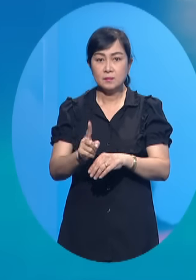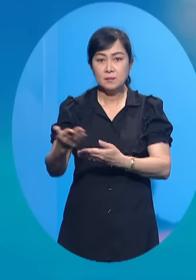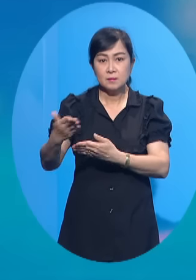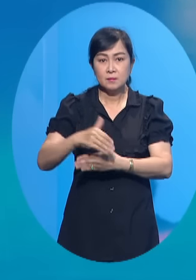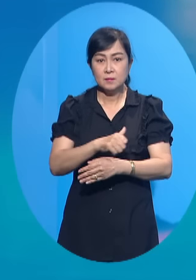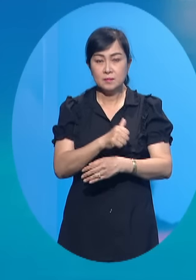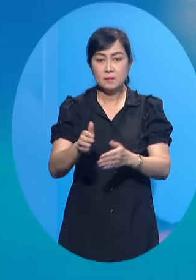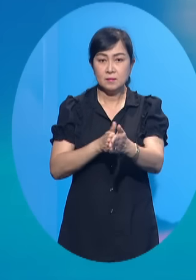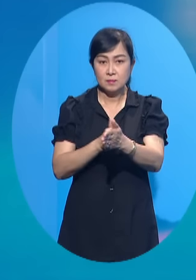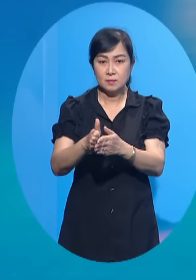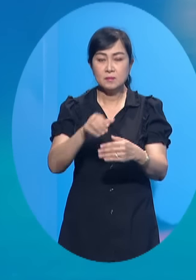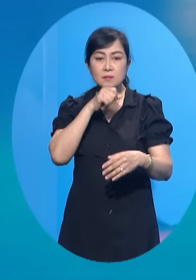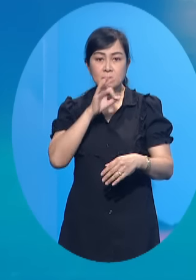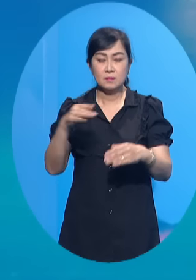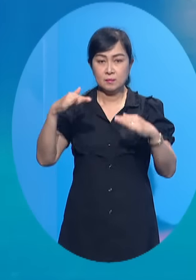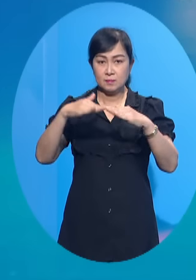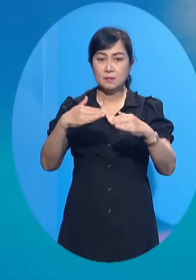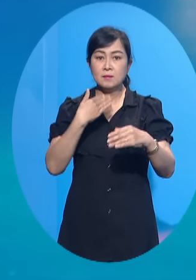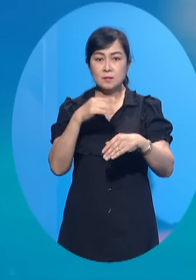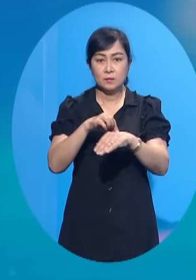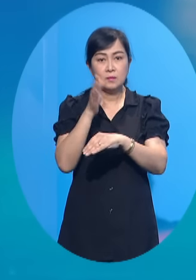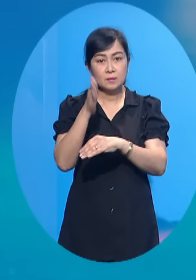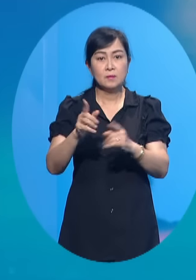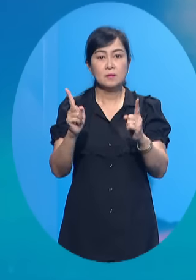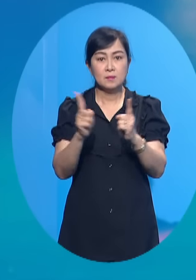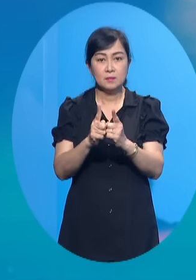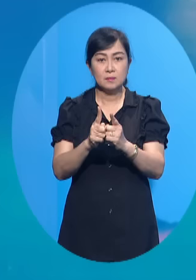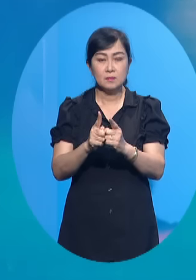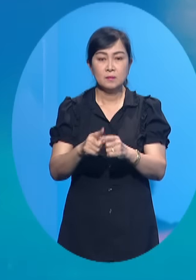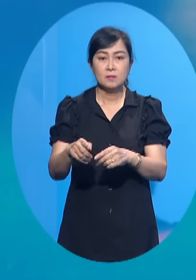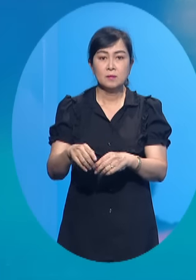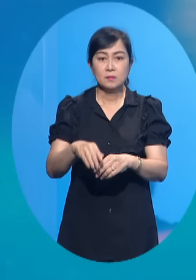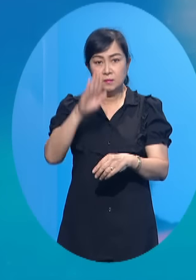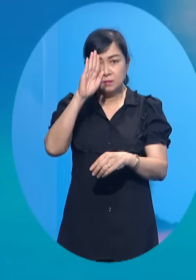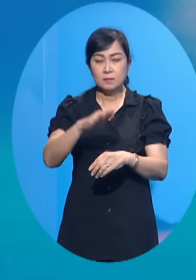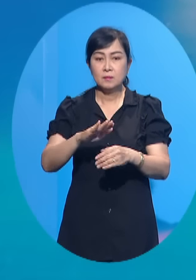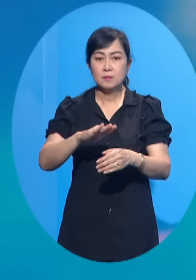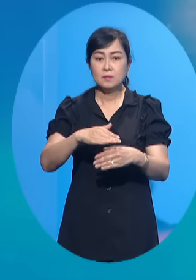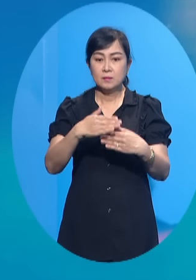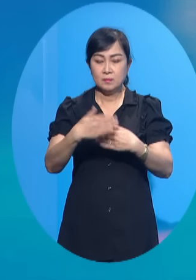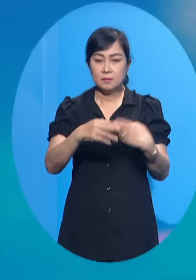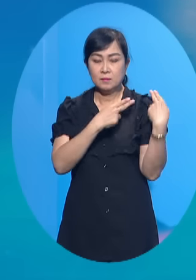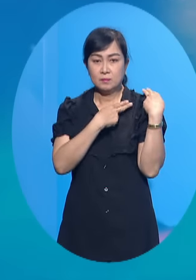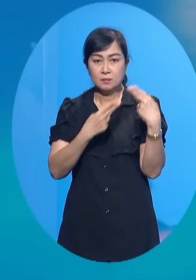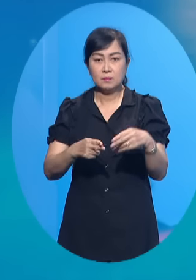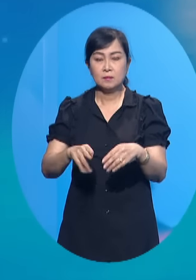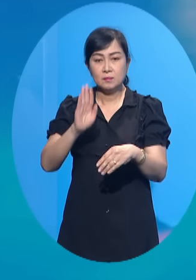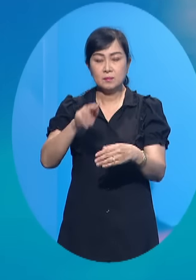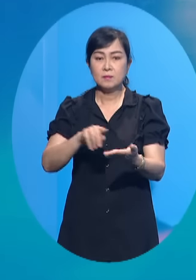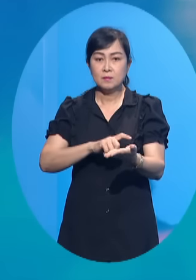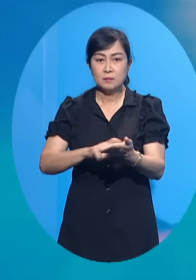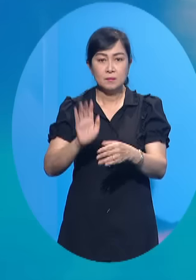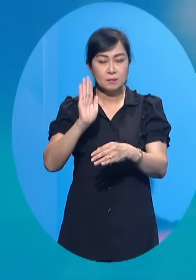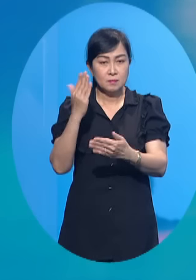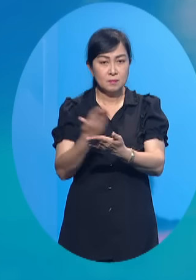Đã mời người ký nhiệm Donald trump đến nhà trắng vào tuần tới cuộc gặp này là thông lệ giữa tổng thống sắp mãn nhiệm và tổng thống đắc cử Mỹ đánh